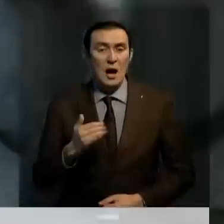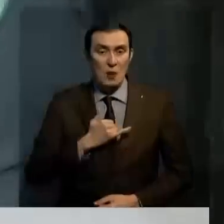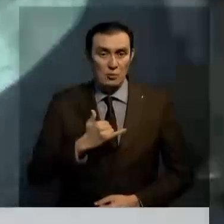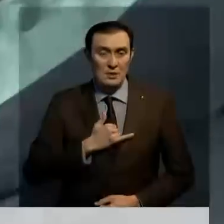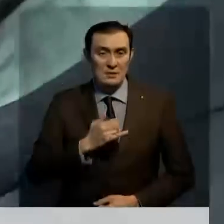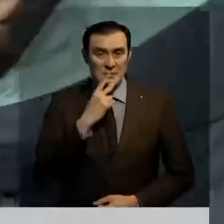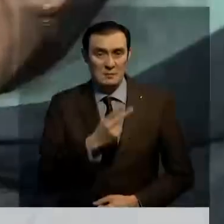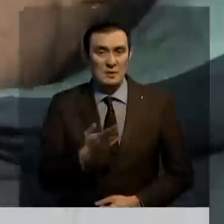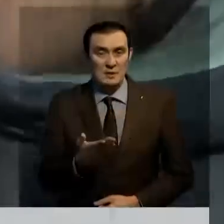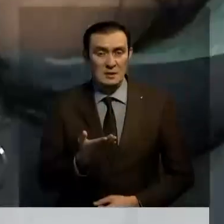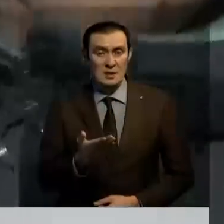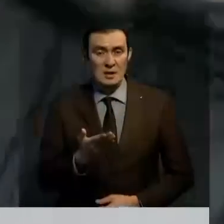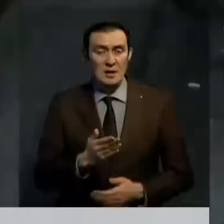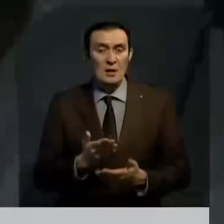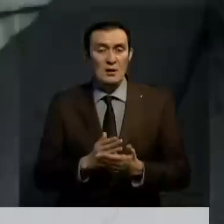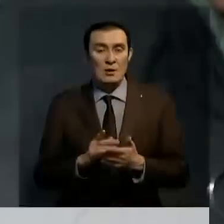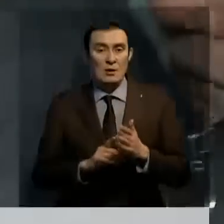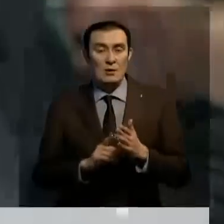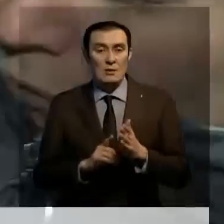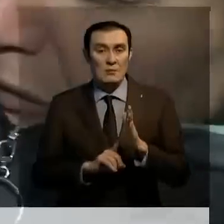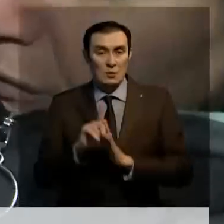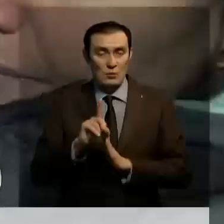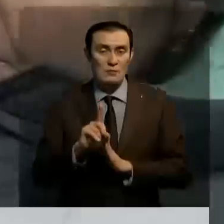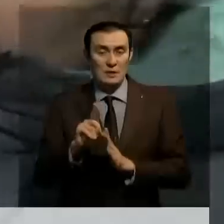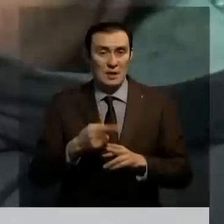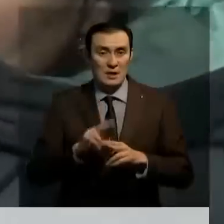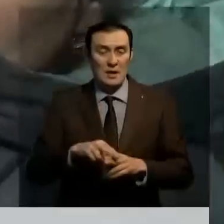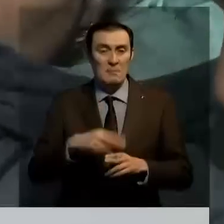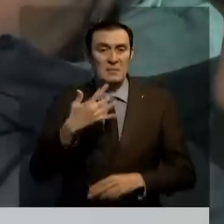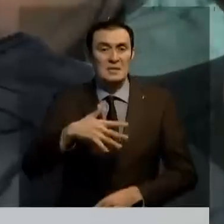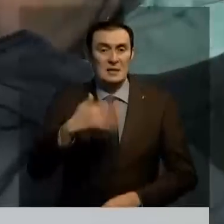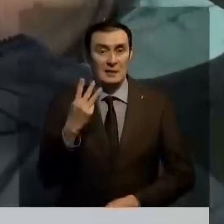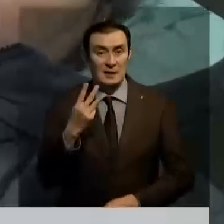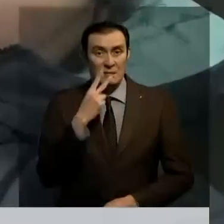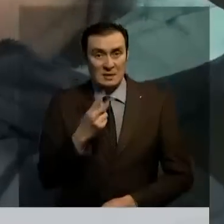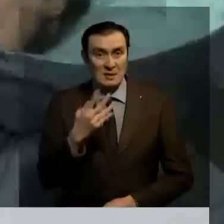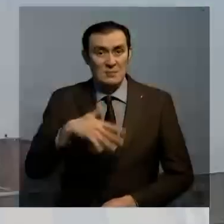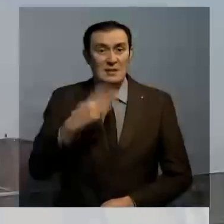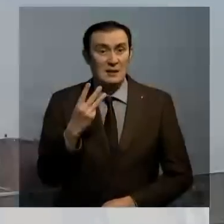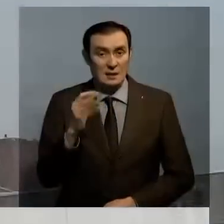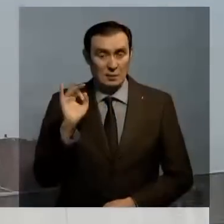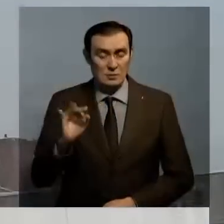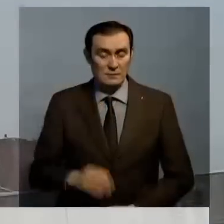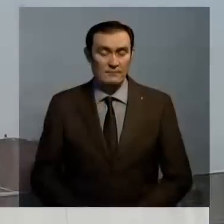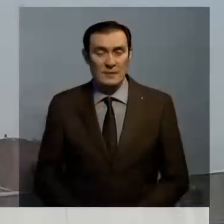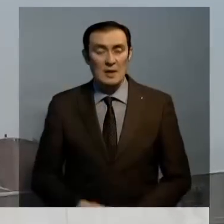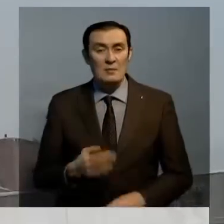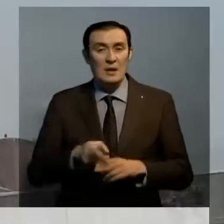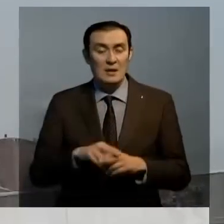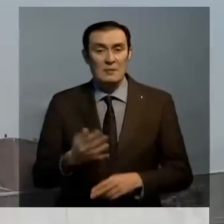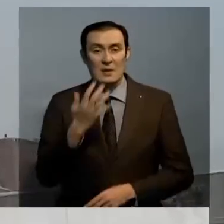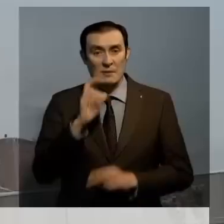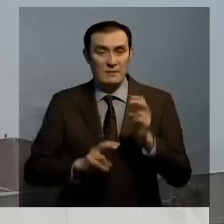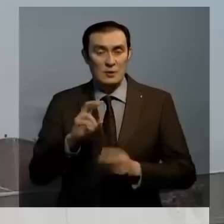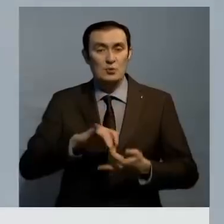извините, вот он приходит, вот оно 53, да? 53, да. При этом и на тепловых сетях, и